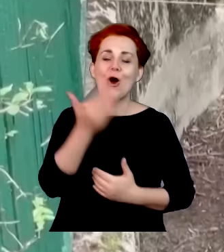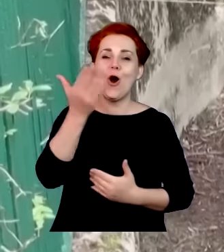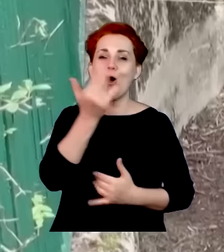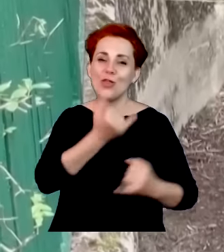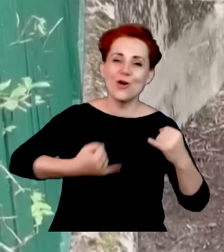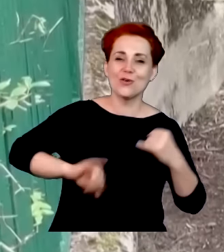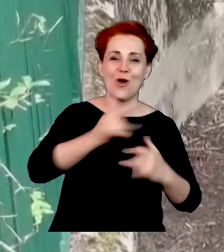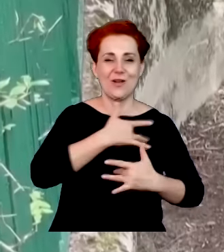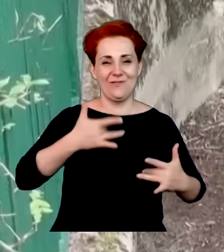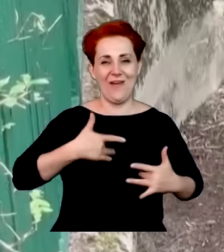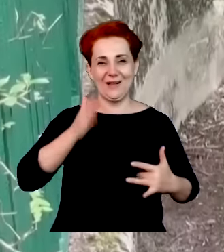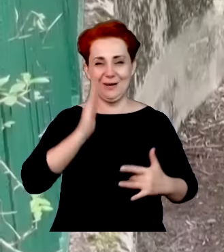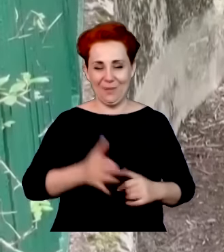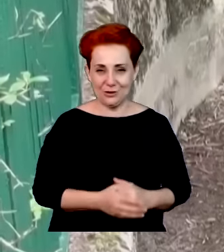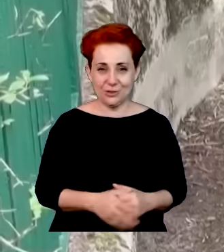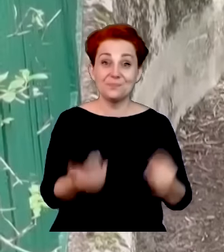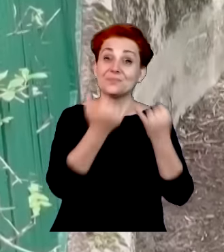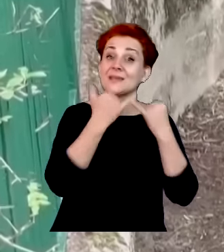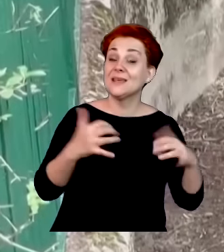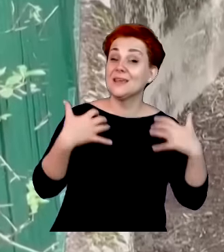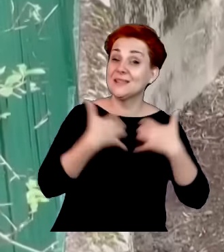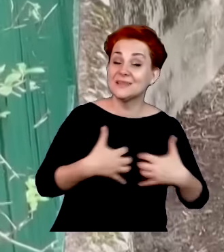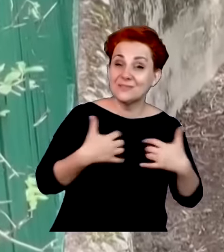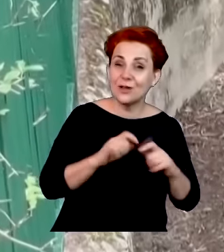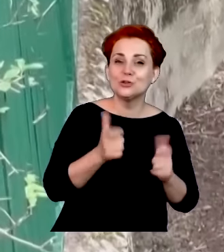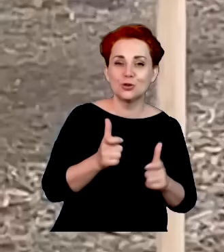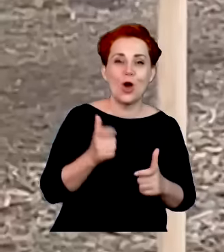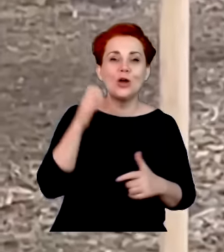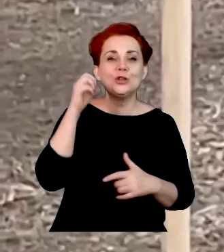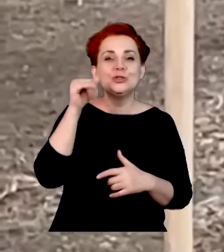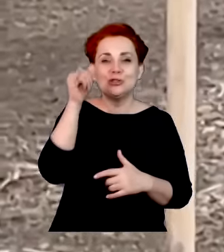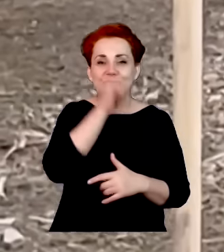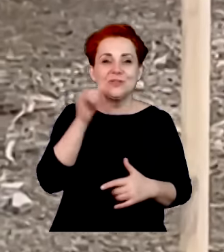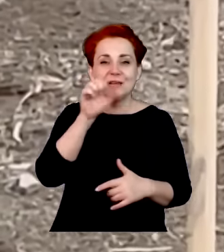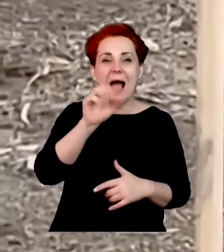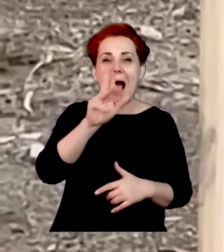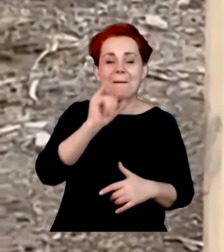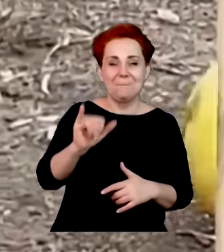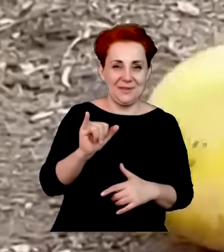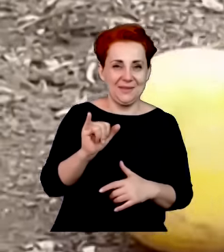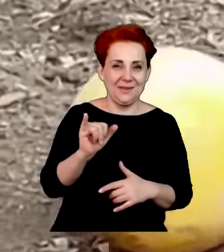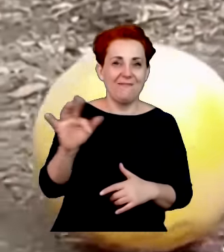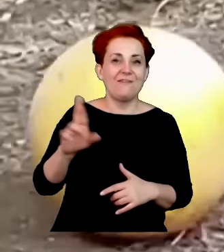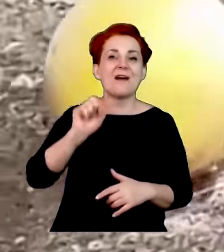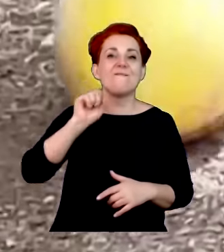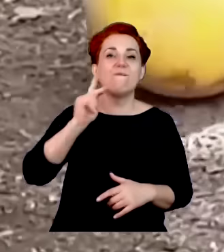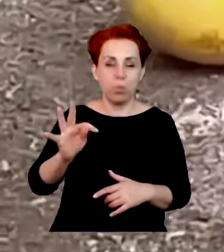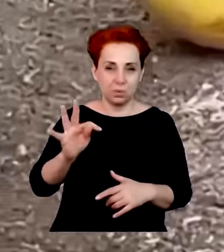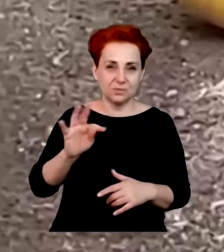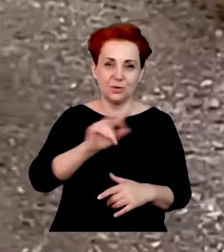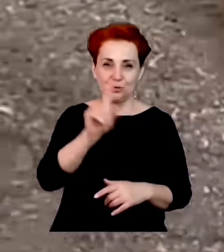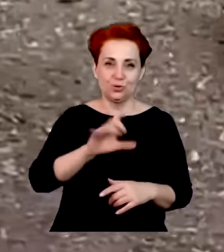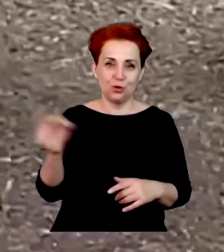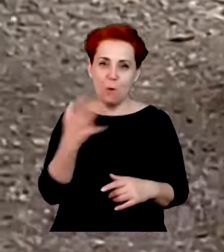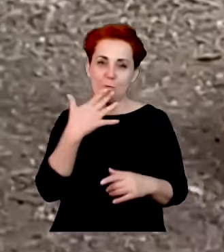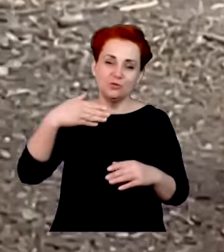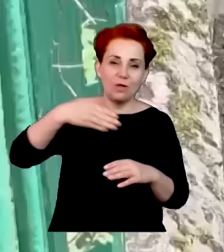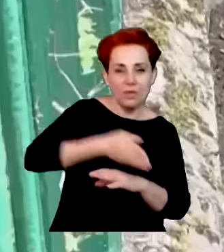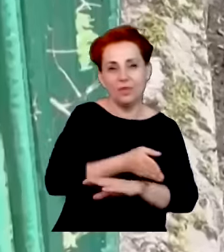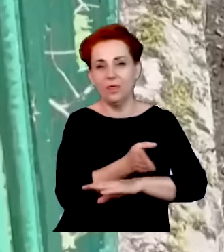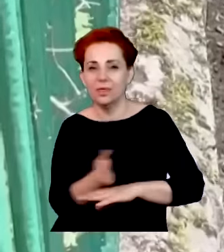Węgry. Inną zwierzęcą wyrocznią jest świnka Abby z frankfurckiego zoo. Ona również przewiduje, że być może krętymi drogami i pod